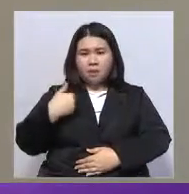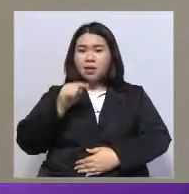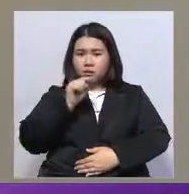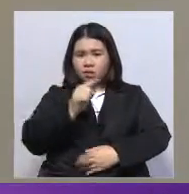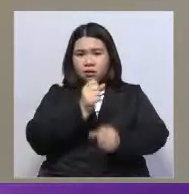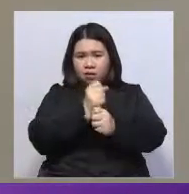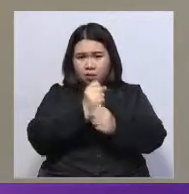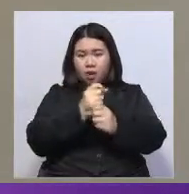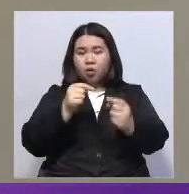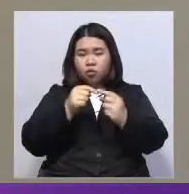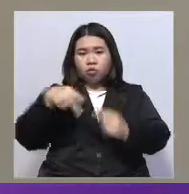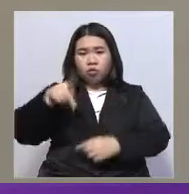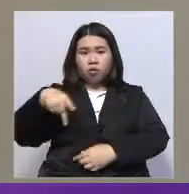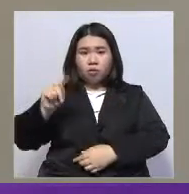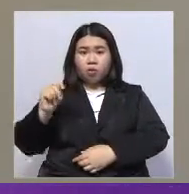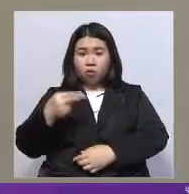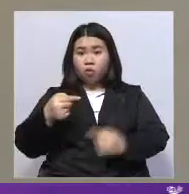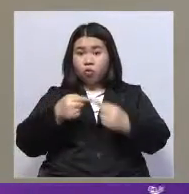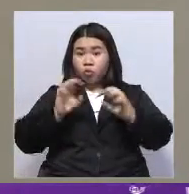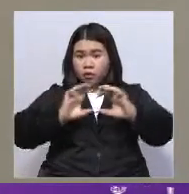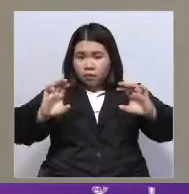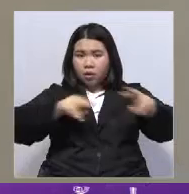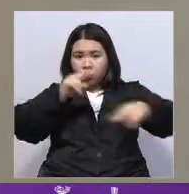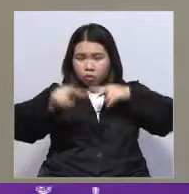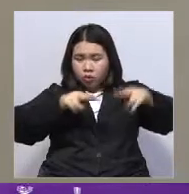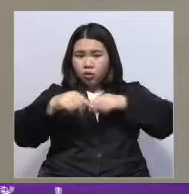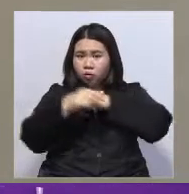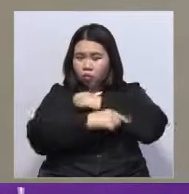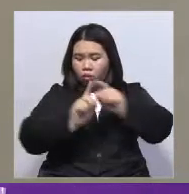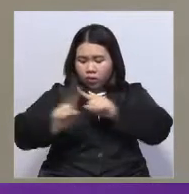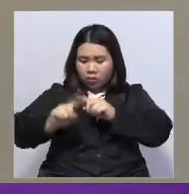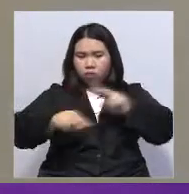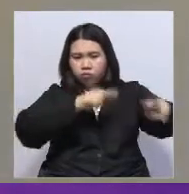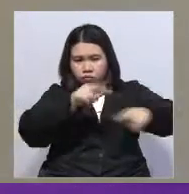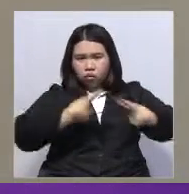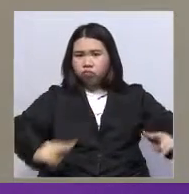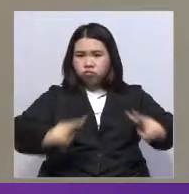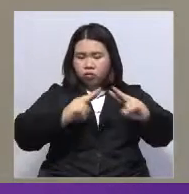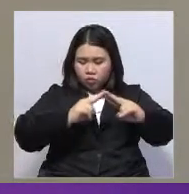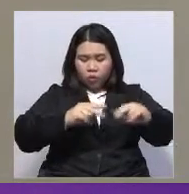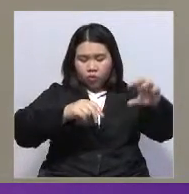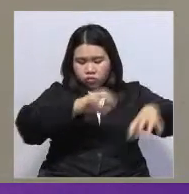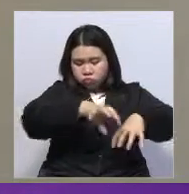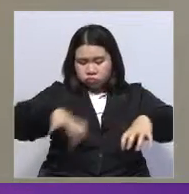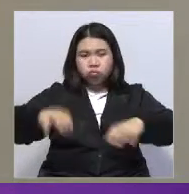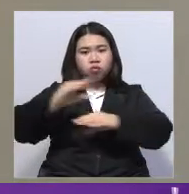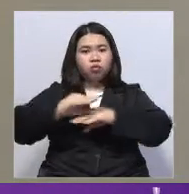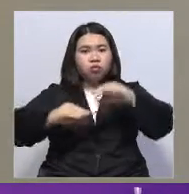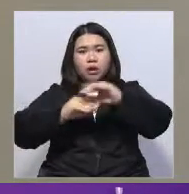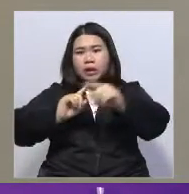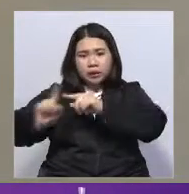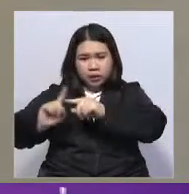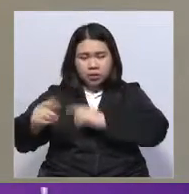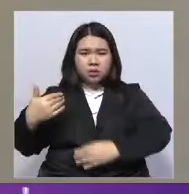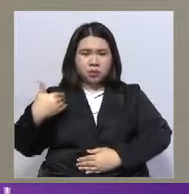ปปท.หรือว่าคณะกรรมการป้องกันการทุจริตภาครัฐนะฮะตรวจสอบทุกกระทรวงทุกหน่วยงานและทุกโครงการที่มีการใช้งบประม